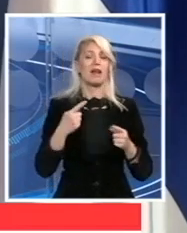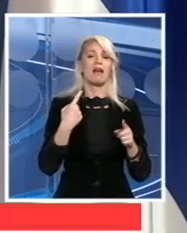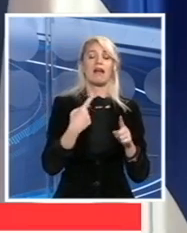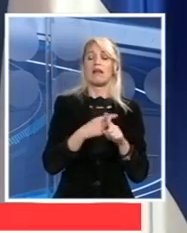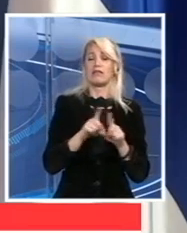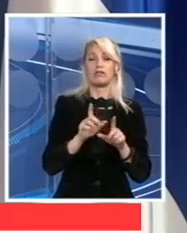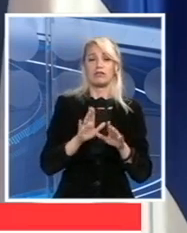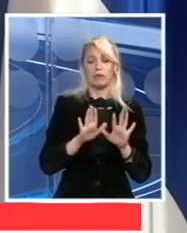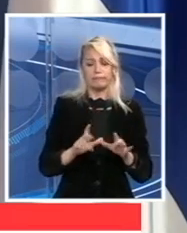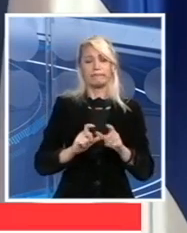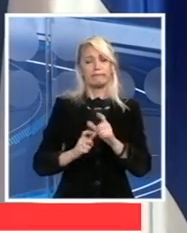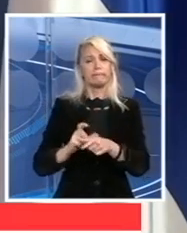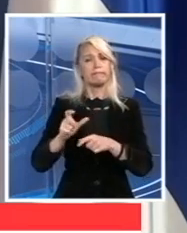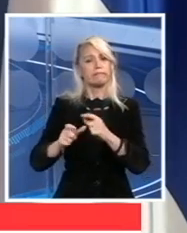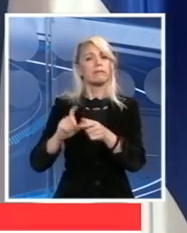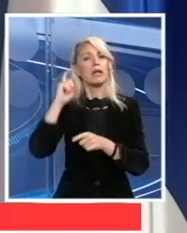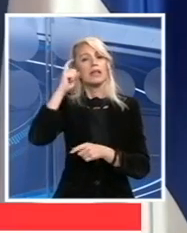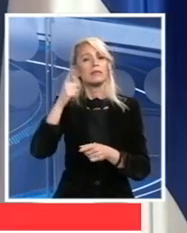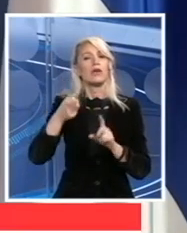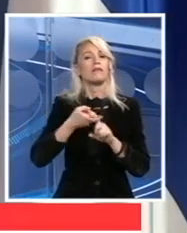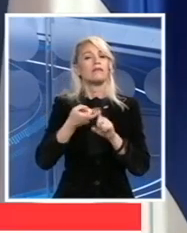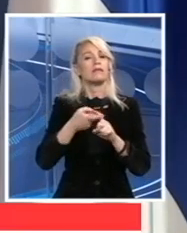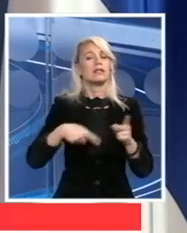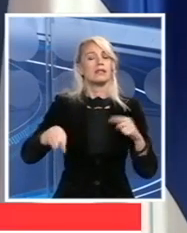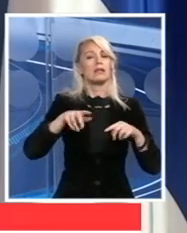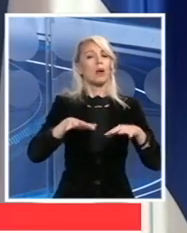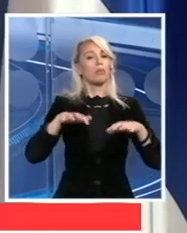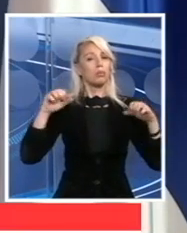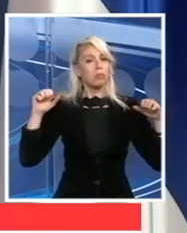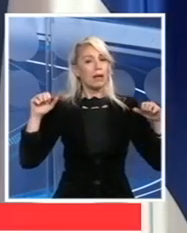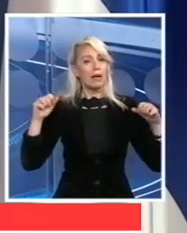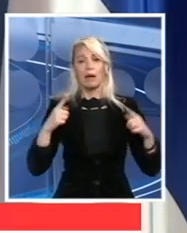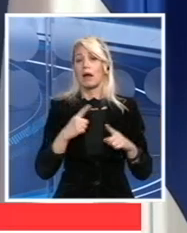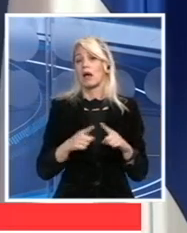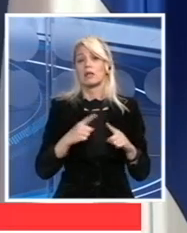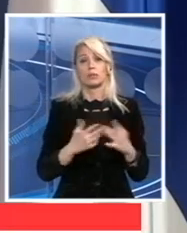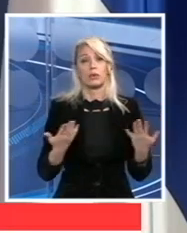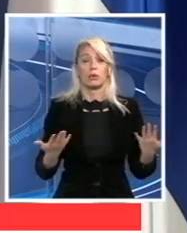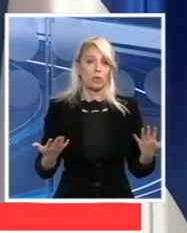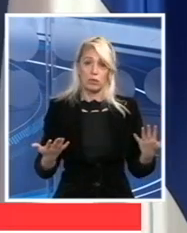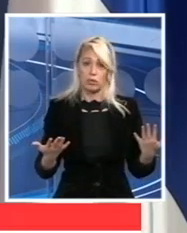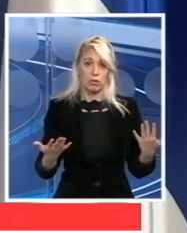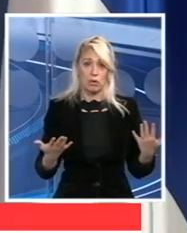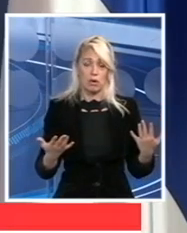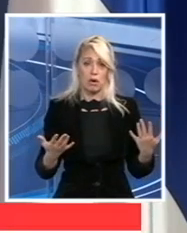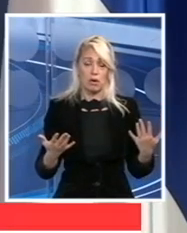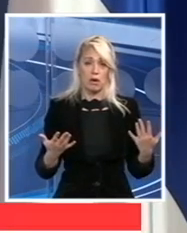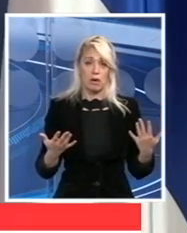razmišljati o publici iz jednostavnog razloga što mi moramo da imamo situaciju